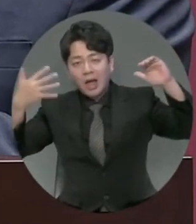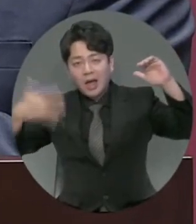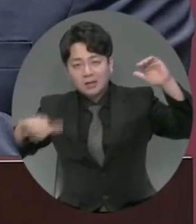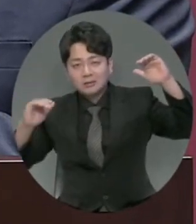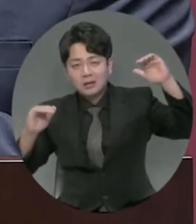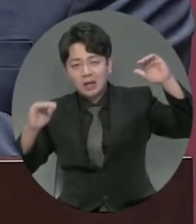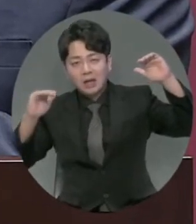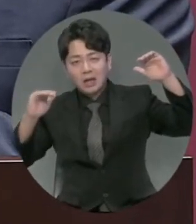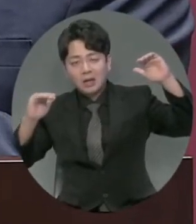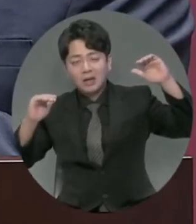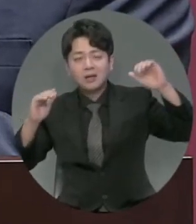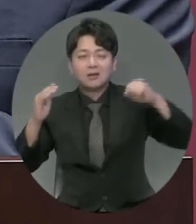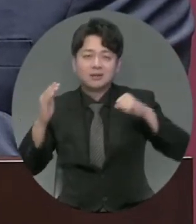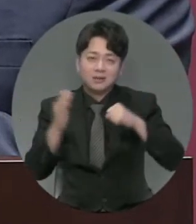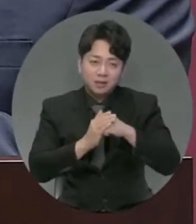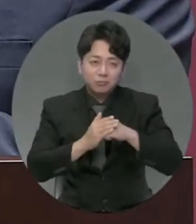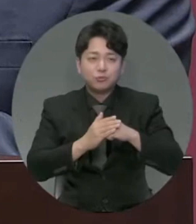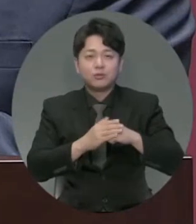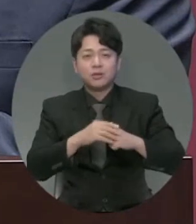기대에